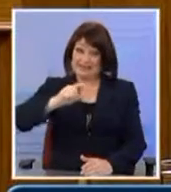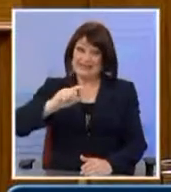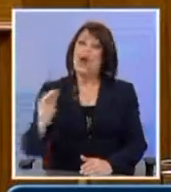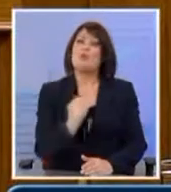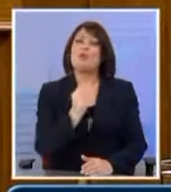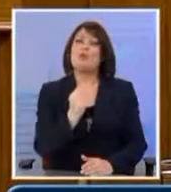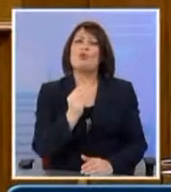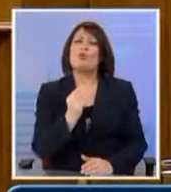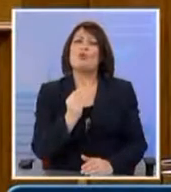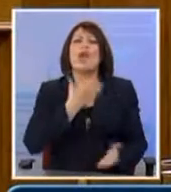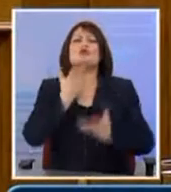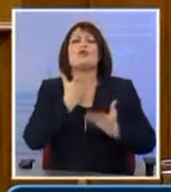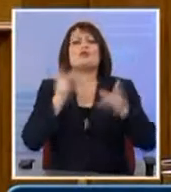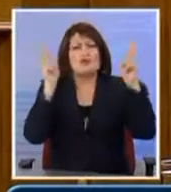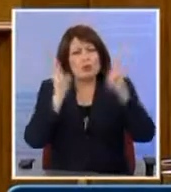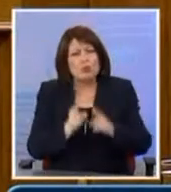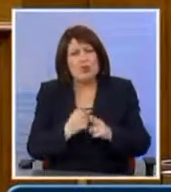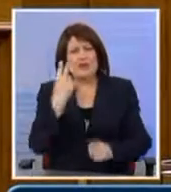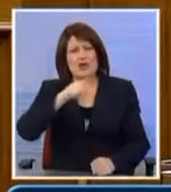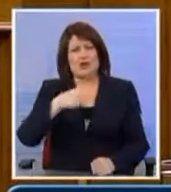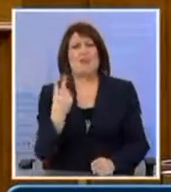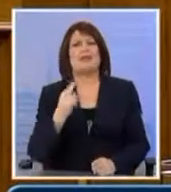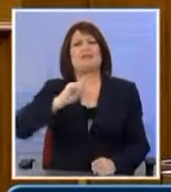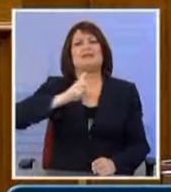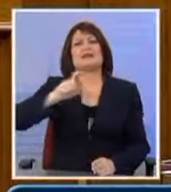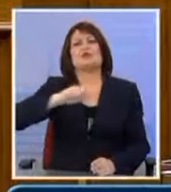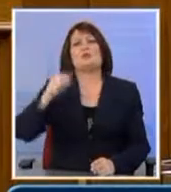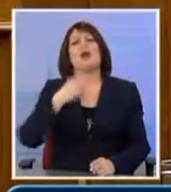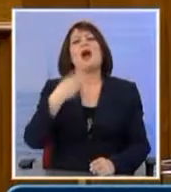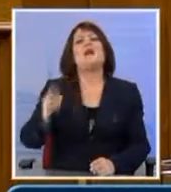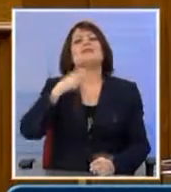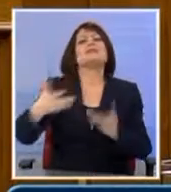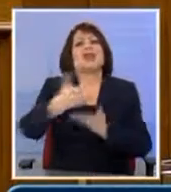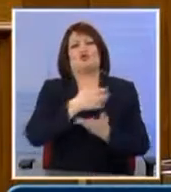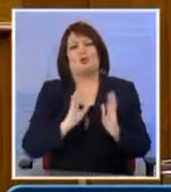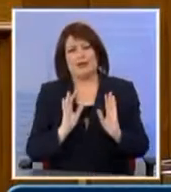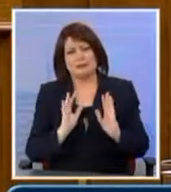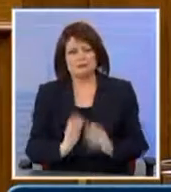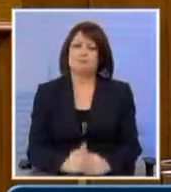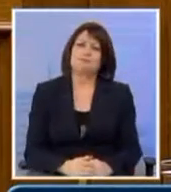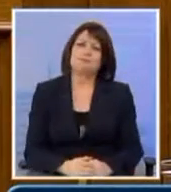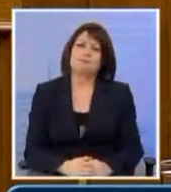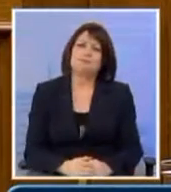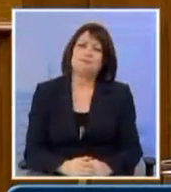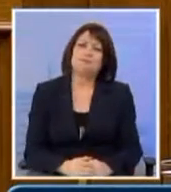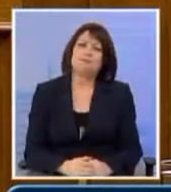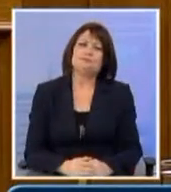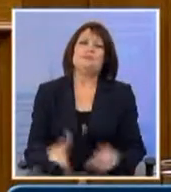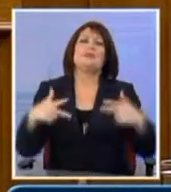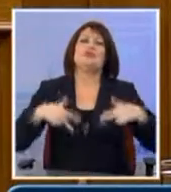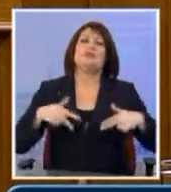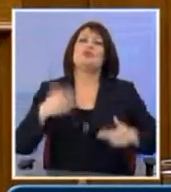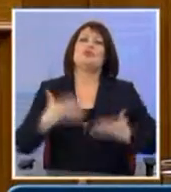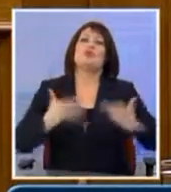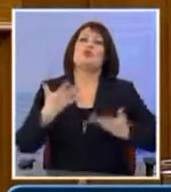από μείωση πρωτογενών δαπανών και 2,2 δισεκατομμύρια από αύξηση των εσόδων. Αυτό σε επίπεδο κρατικού